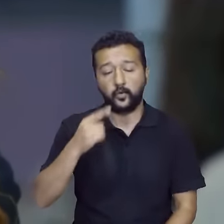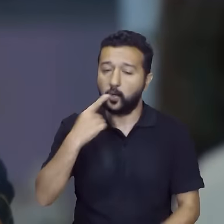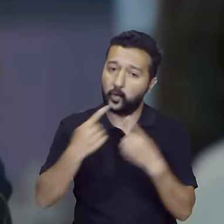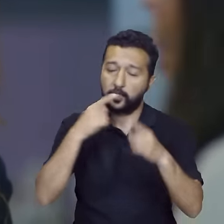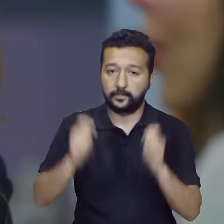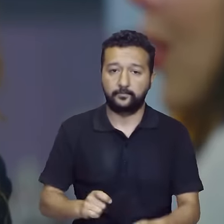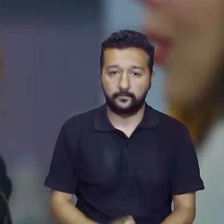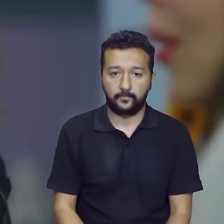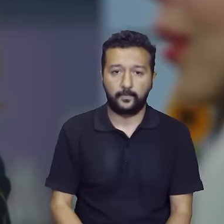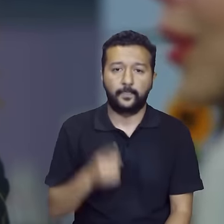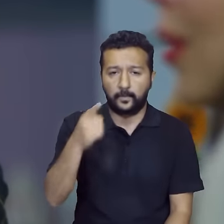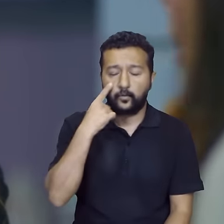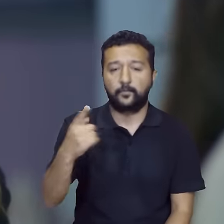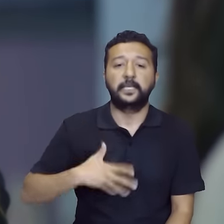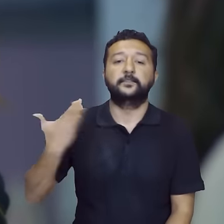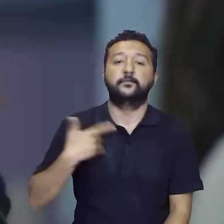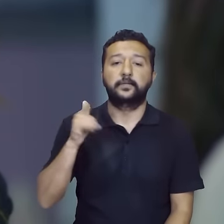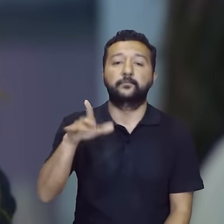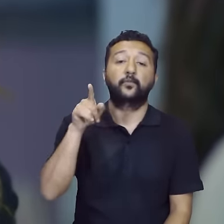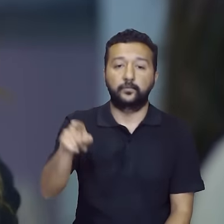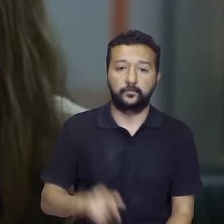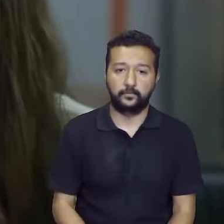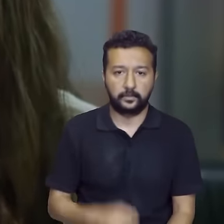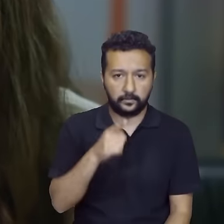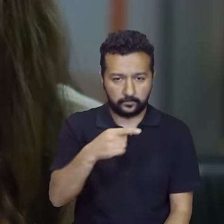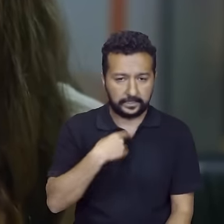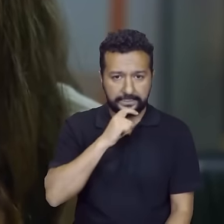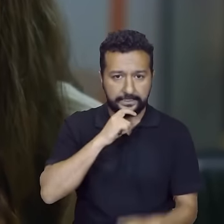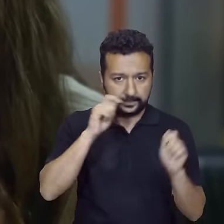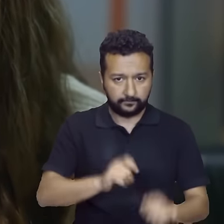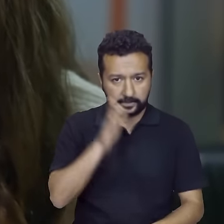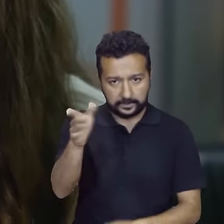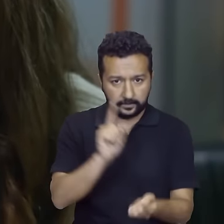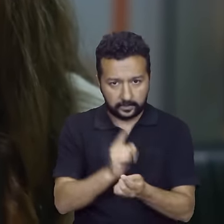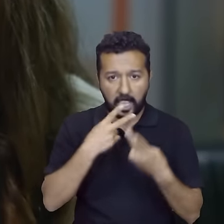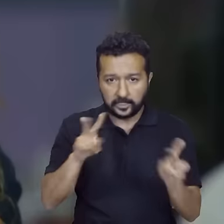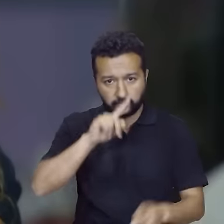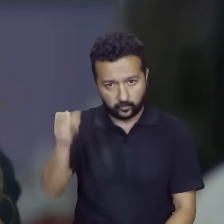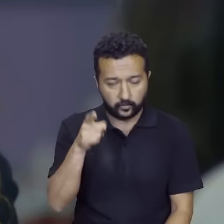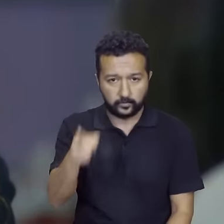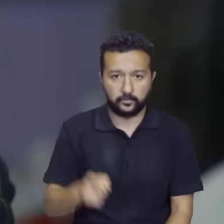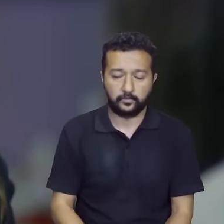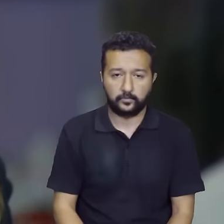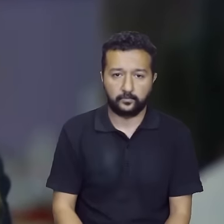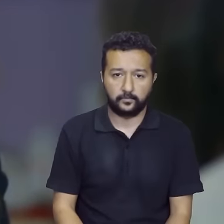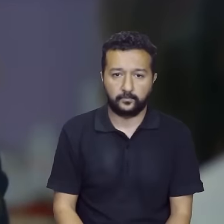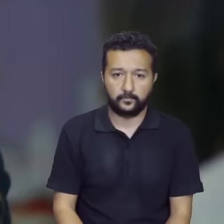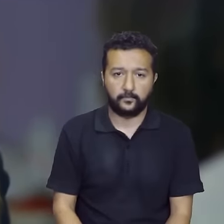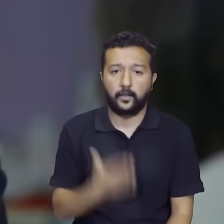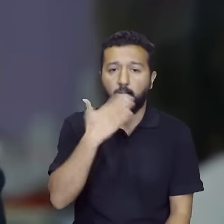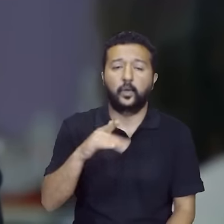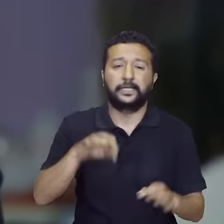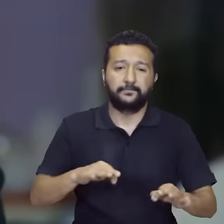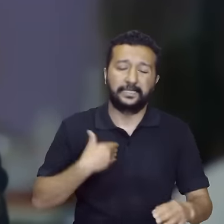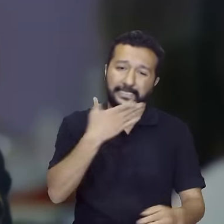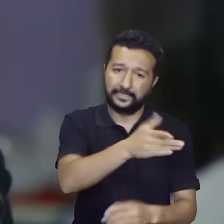konuş. Yüzünü bile görmek istemiyorum oğlum. Itır bence yanlış yapıyorsun. Git açık açık sor işte. Yok